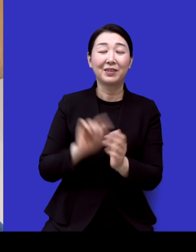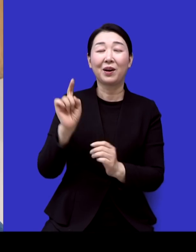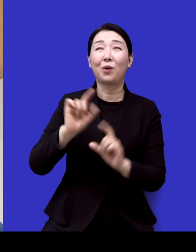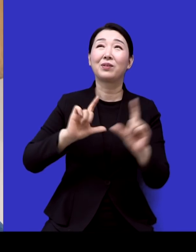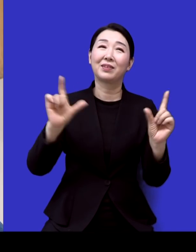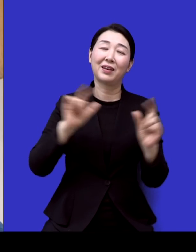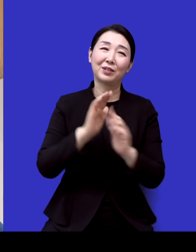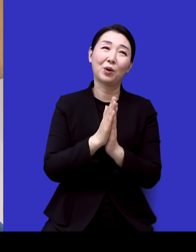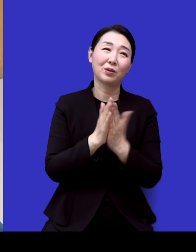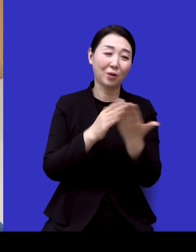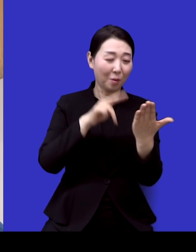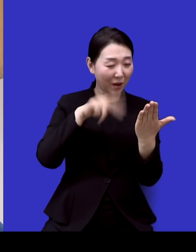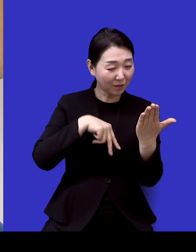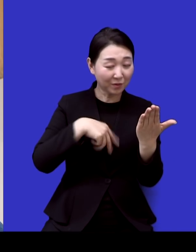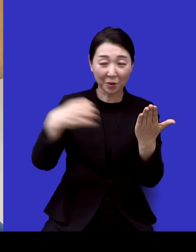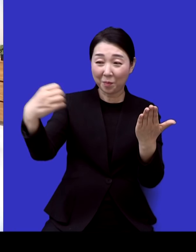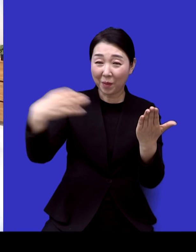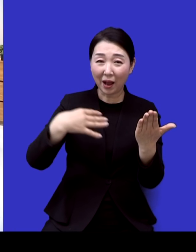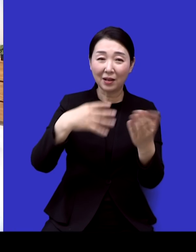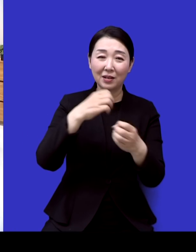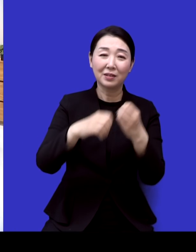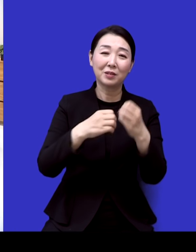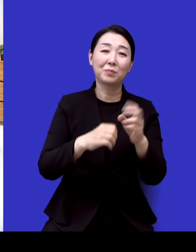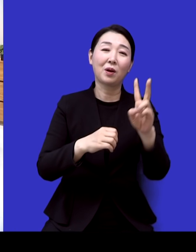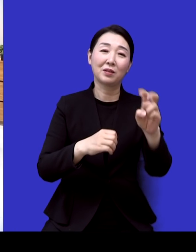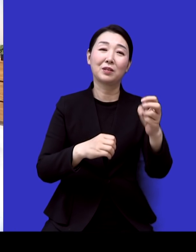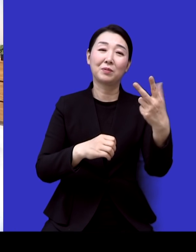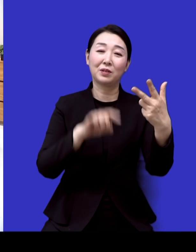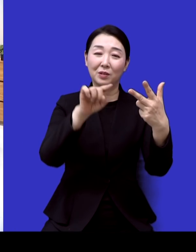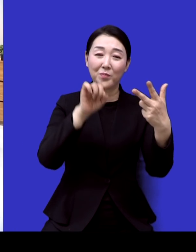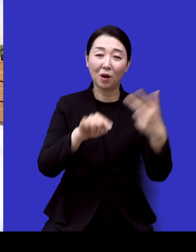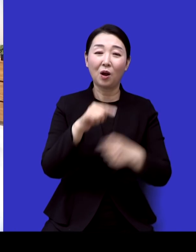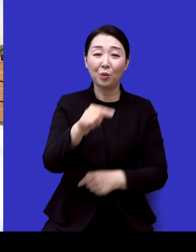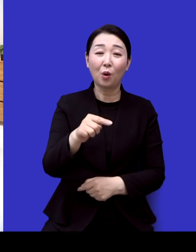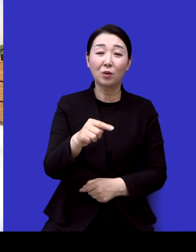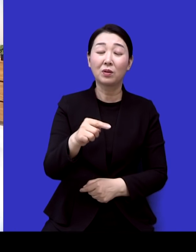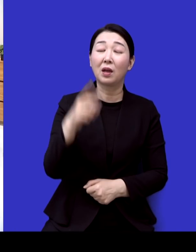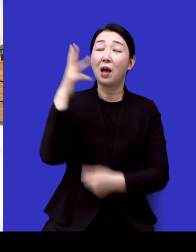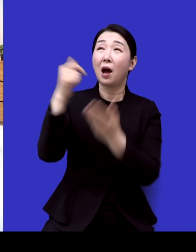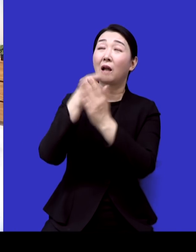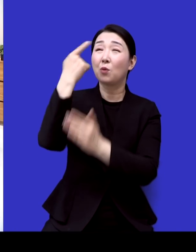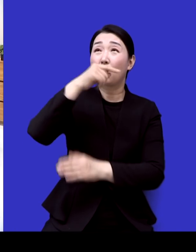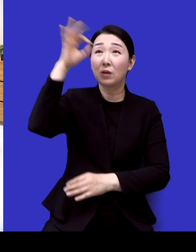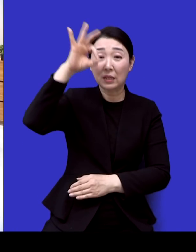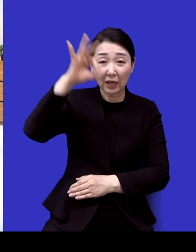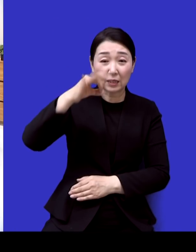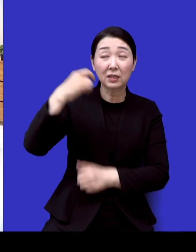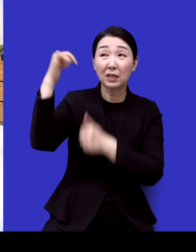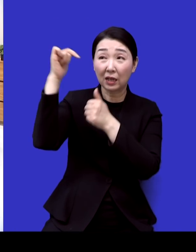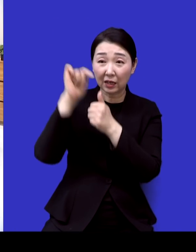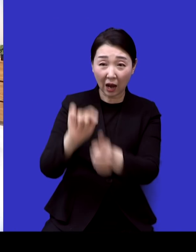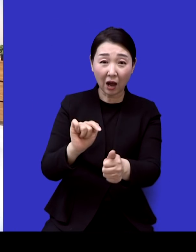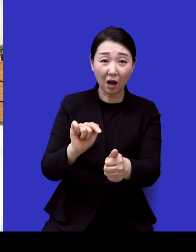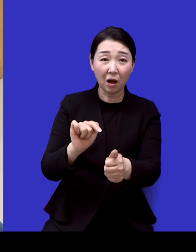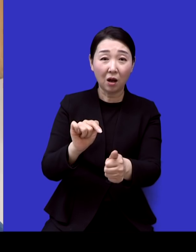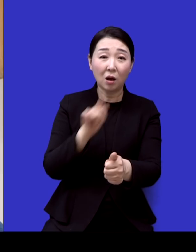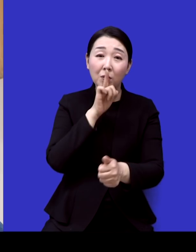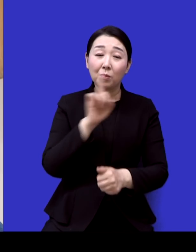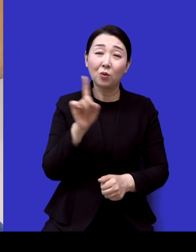이렇게 말씀하시는데 시편 27편에 너는 내 얼굴을 찾으라 이렇게 저에게 말씀하시는 거예요. 말씀을 읽는데 뭘까